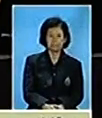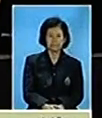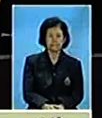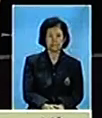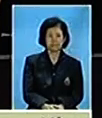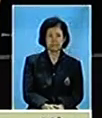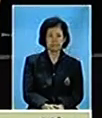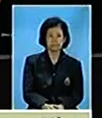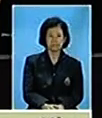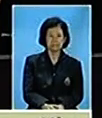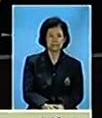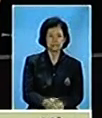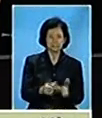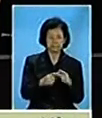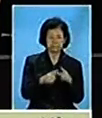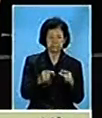ครับอาจารย์วิโยครับเสียบบัตร